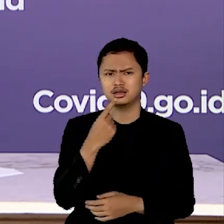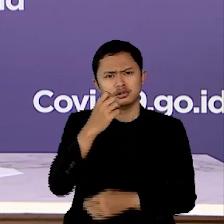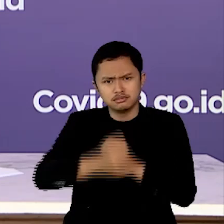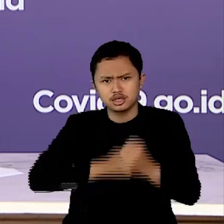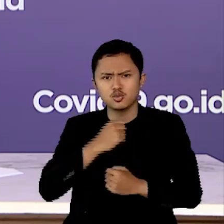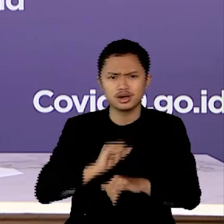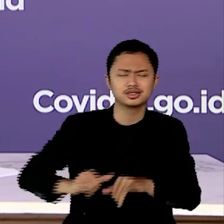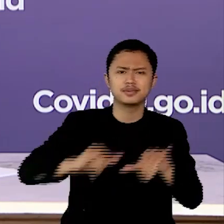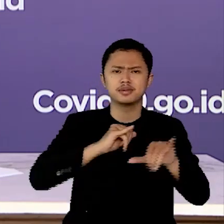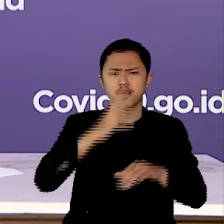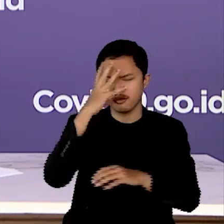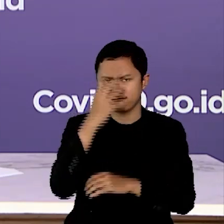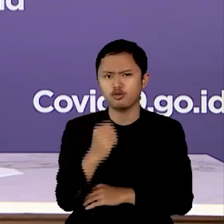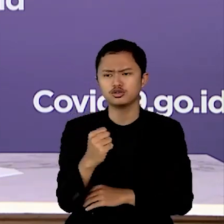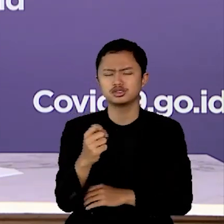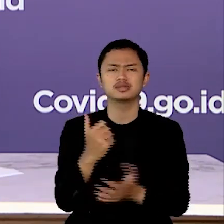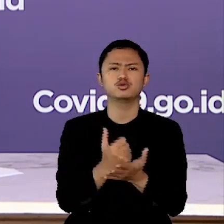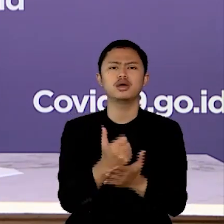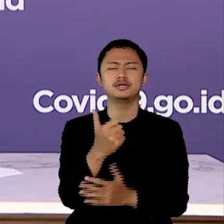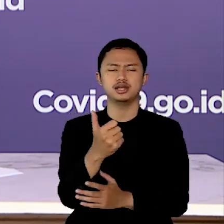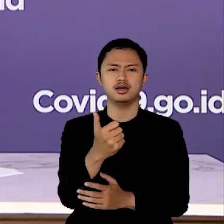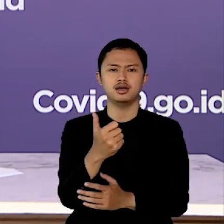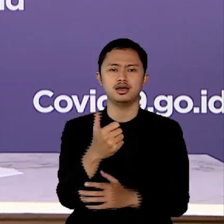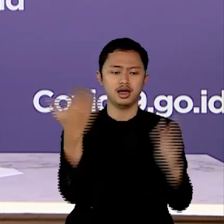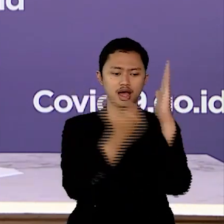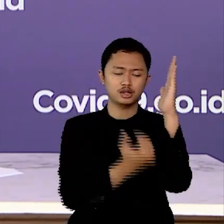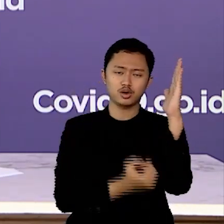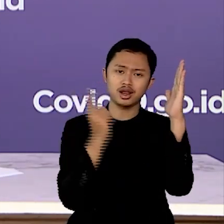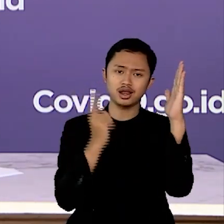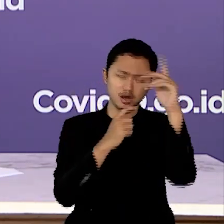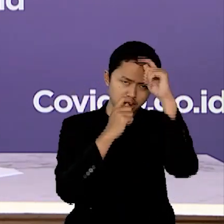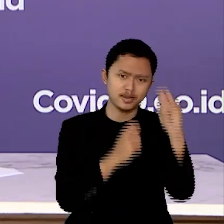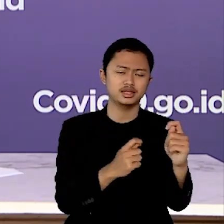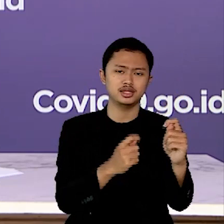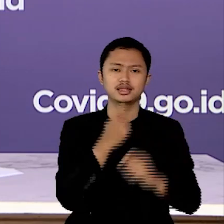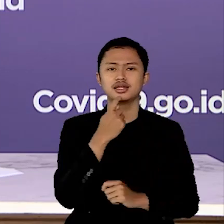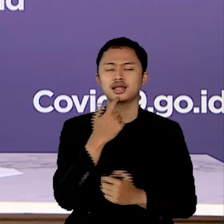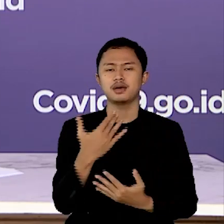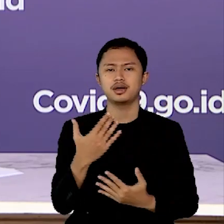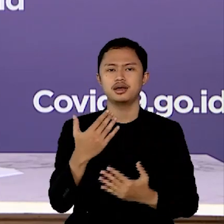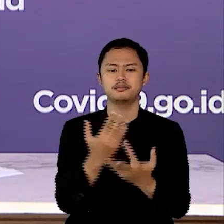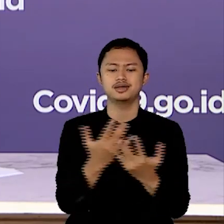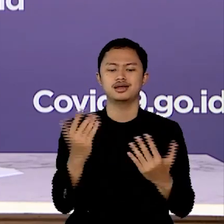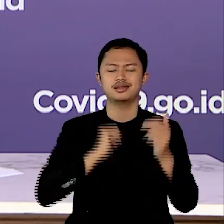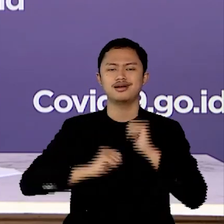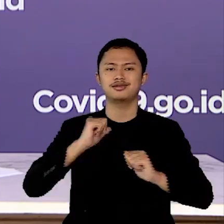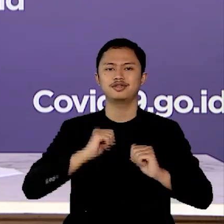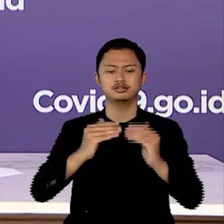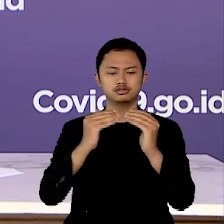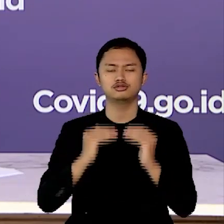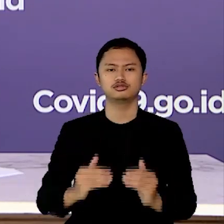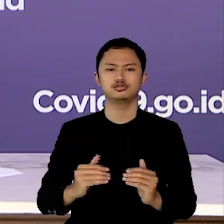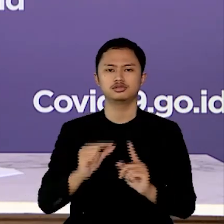bersungguh-sungguh dalam menjalankan fungsi posko dan menaati peraturan yang berlaku terkait pembatasan kegiatan dan